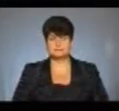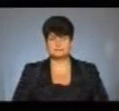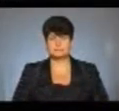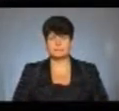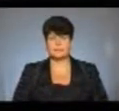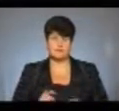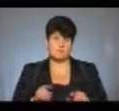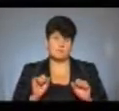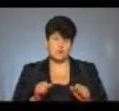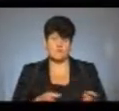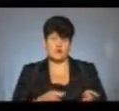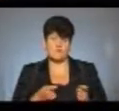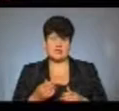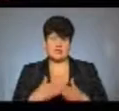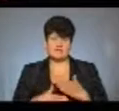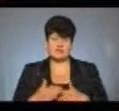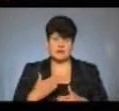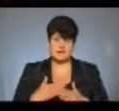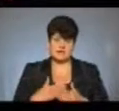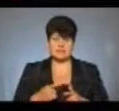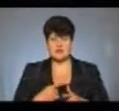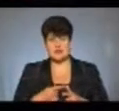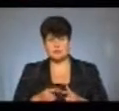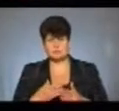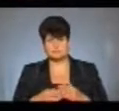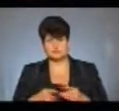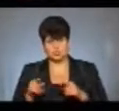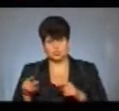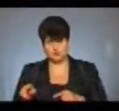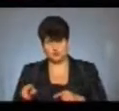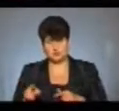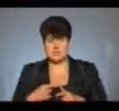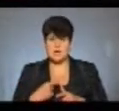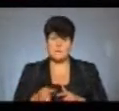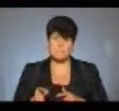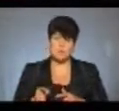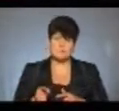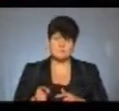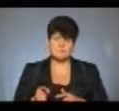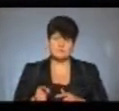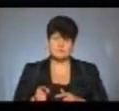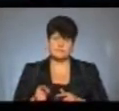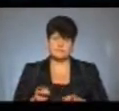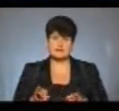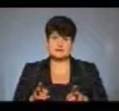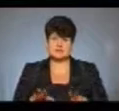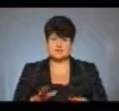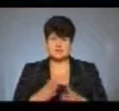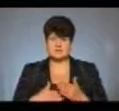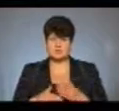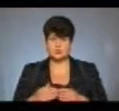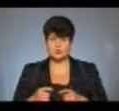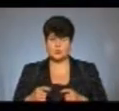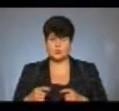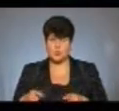Таким чином ми можемо перевозити інваліда або в інвалідній колясці тут, або, наприклад, залишити інвалідну коляску і